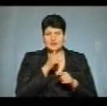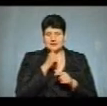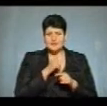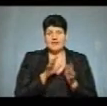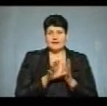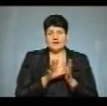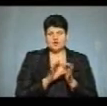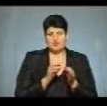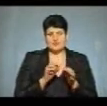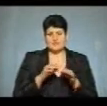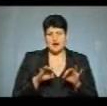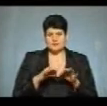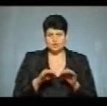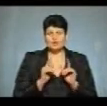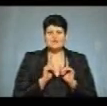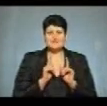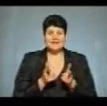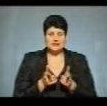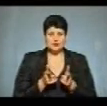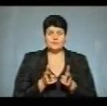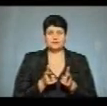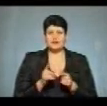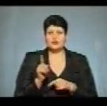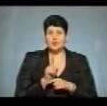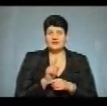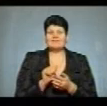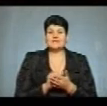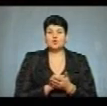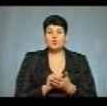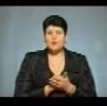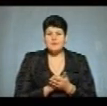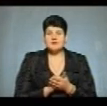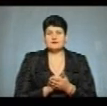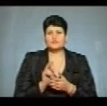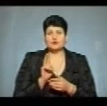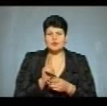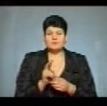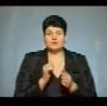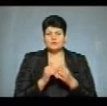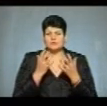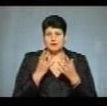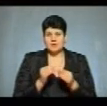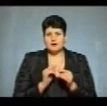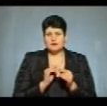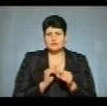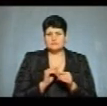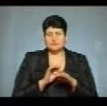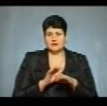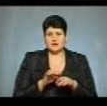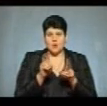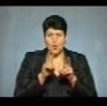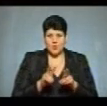електричного транспорту. Згідно нормативних документів, тролейбус щоденно проходить огляд.